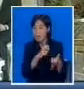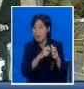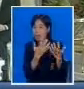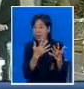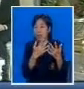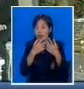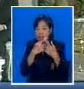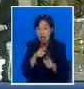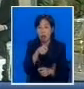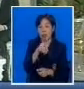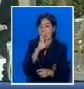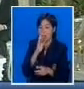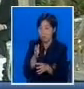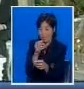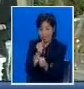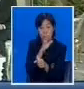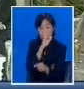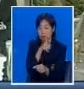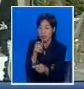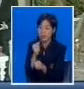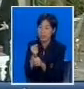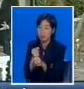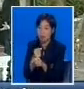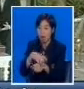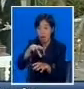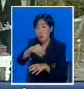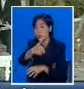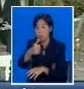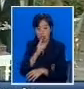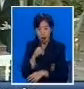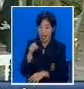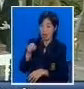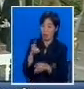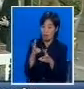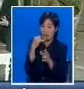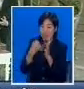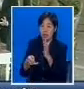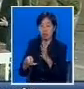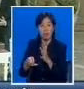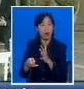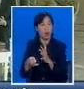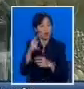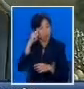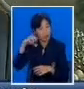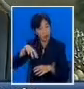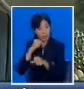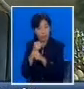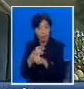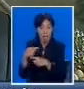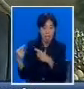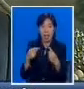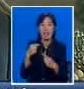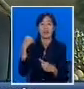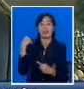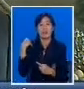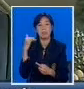รากฏว่าทำไปมีเจ้าหน้าที่อีกหน่วยหนึ่งมาบอกให้คุณทำผิดคุณต้องถูกปรับคุณต้องอย่างนั้นคุณต้องอย่างนี้มีบางเรื่องก็ดำเนินคดีกันไป